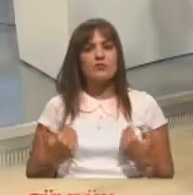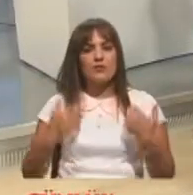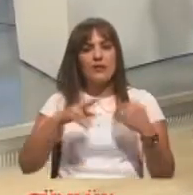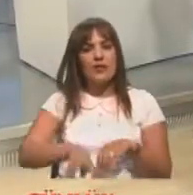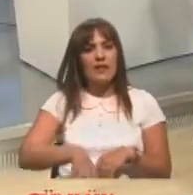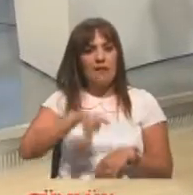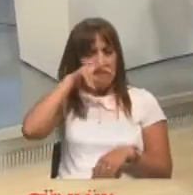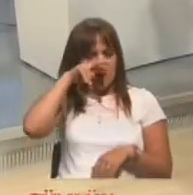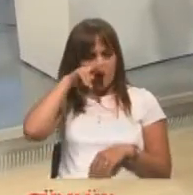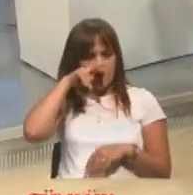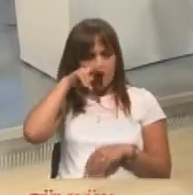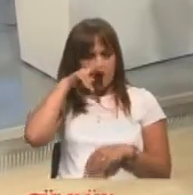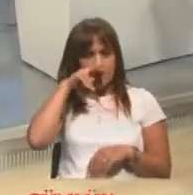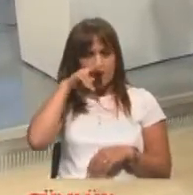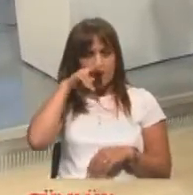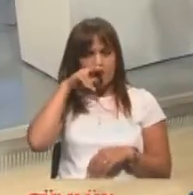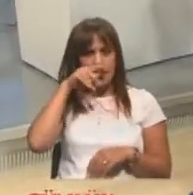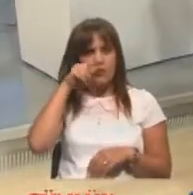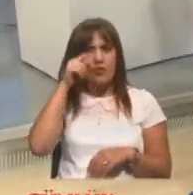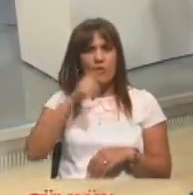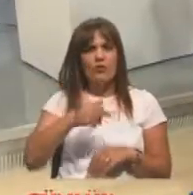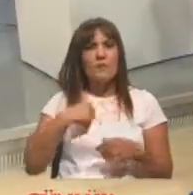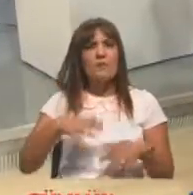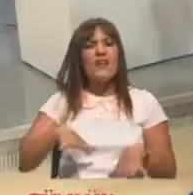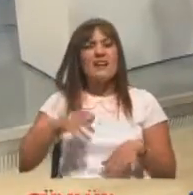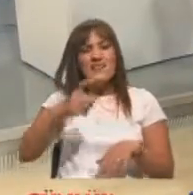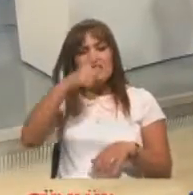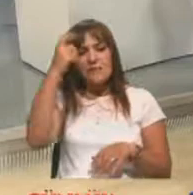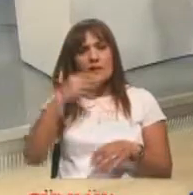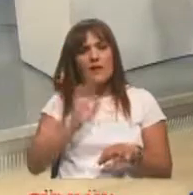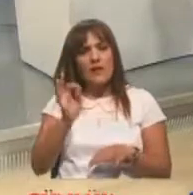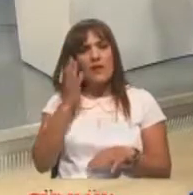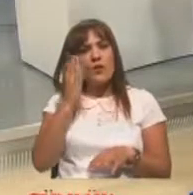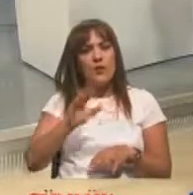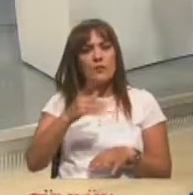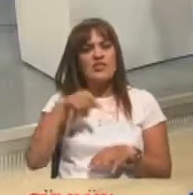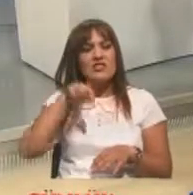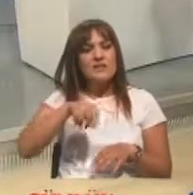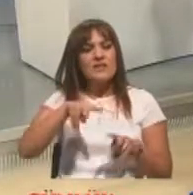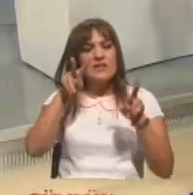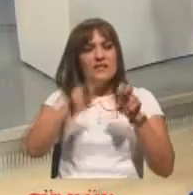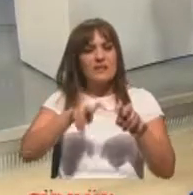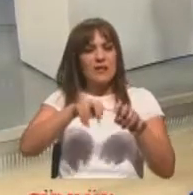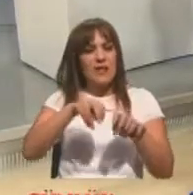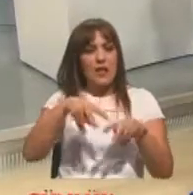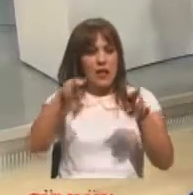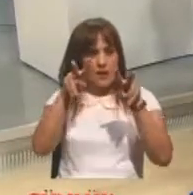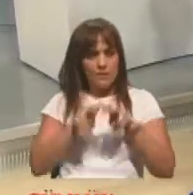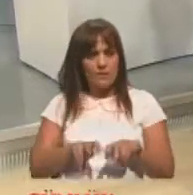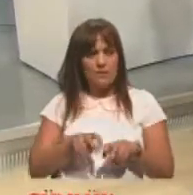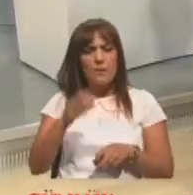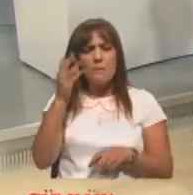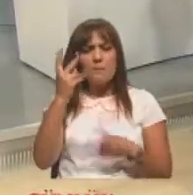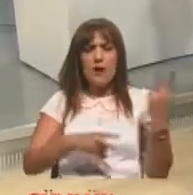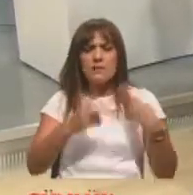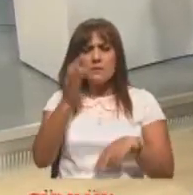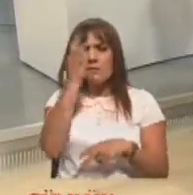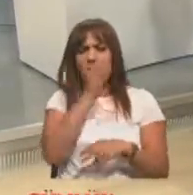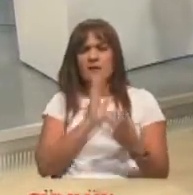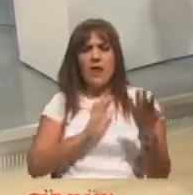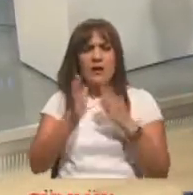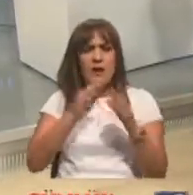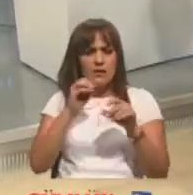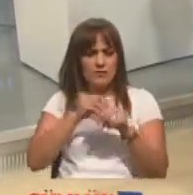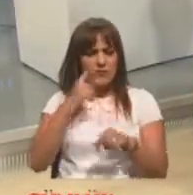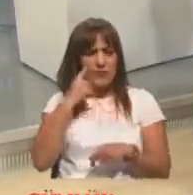derin nefes alalım. Ufak bir ısınma yeterli olabilir. Şu an sandalye üzerinde bazı basit hareketler